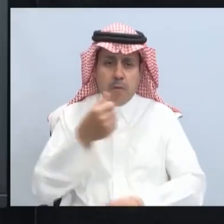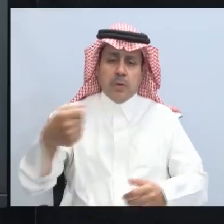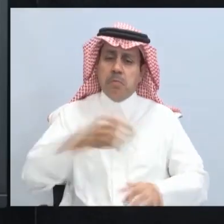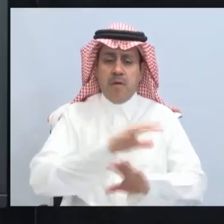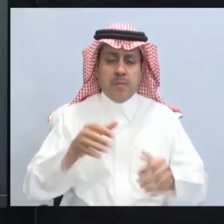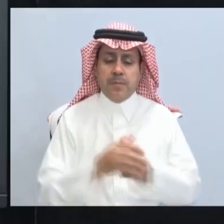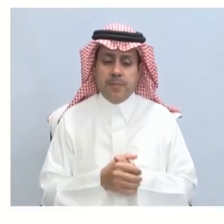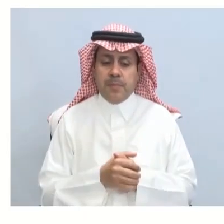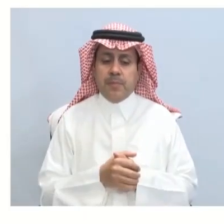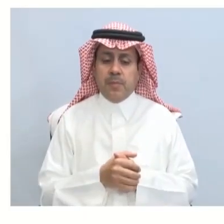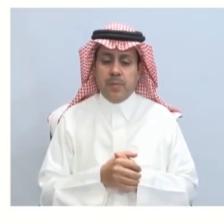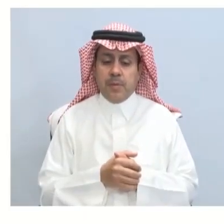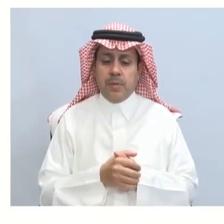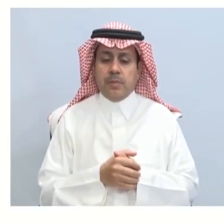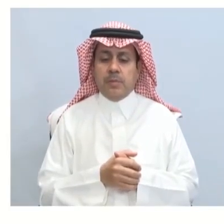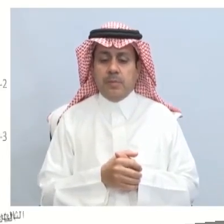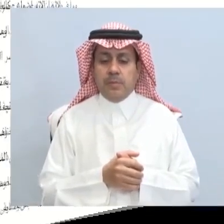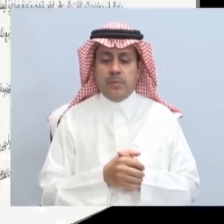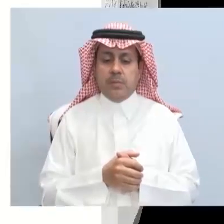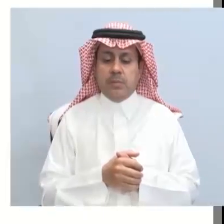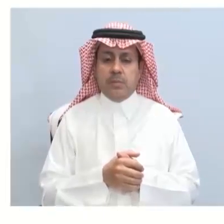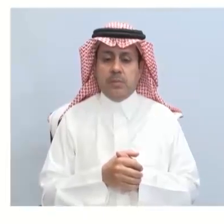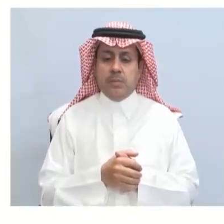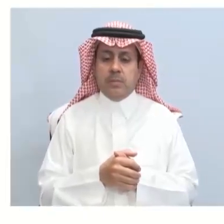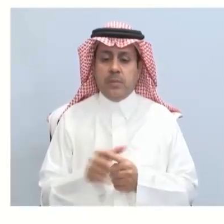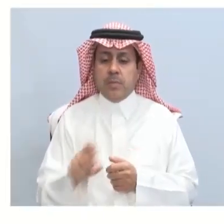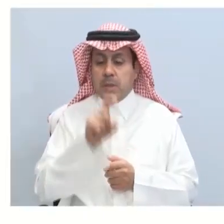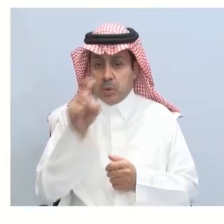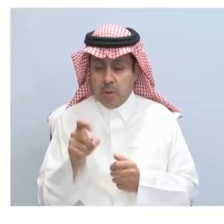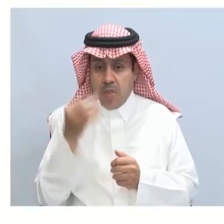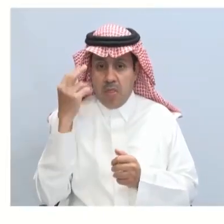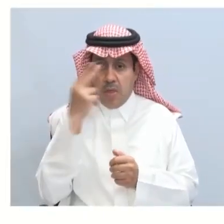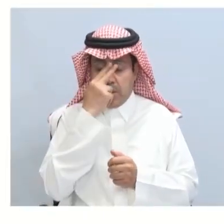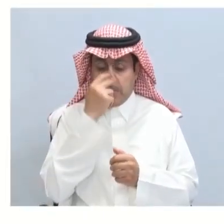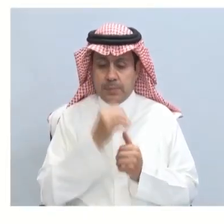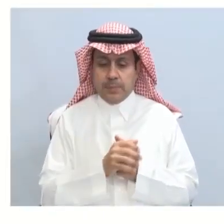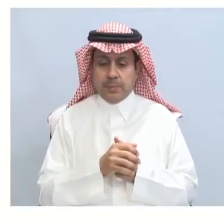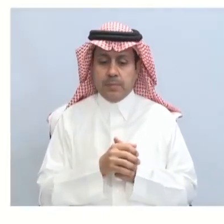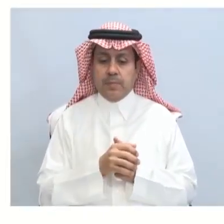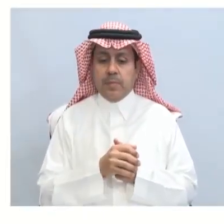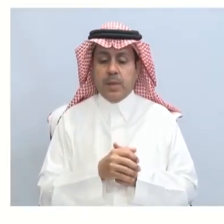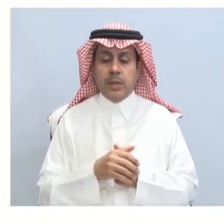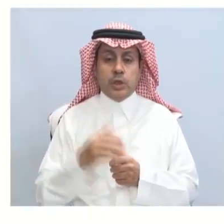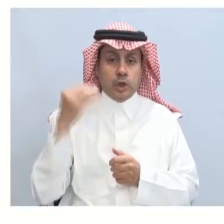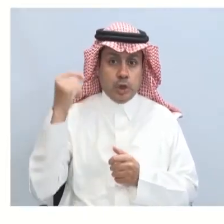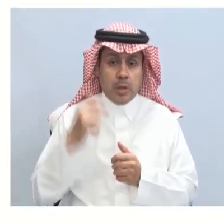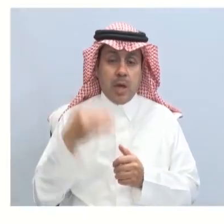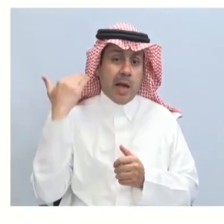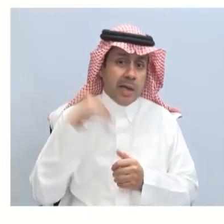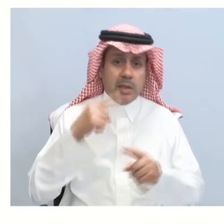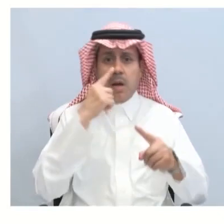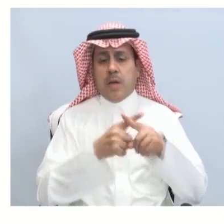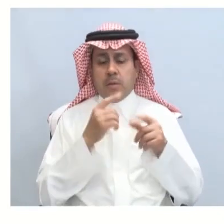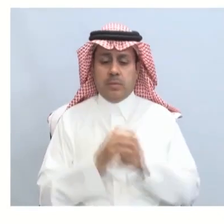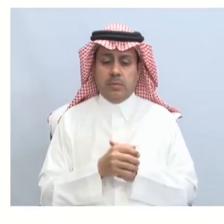قصاص ولا ديه هذا جواب هذا السؤال ناتي ايها الطلاب الى اذا كانت الجنايه خطا